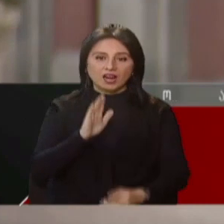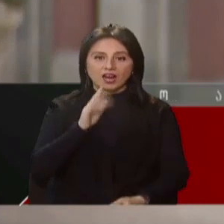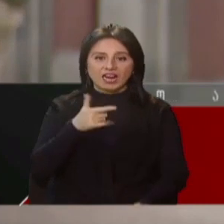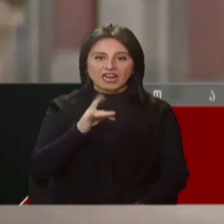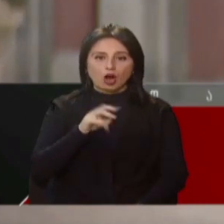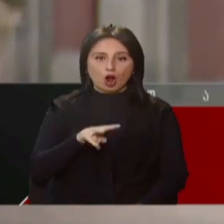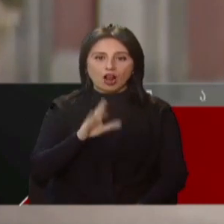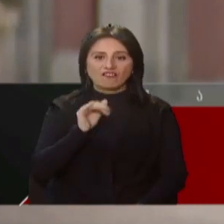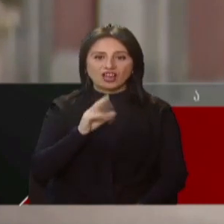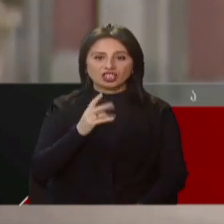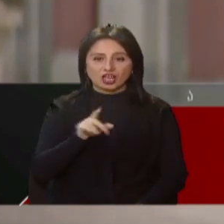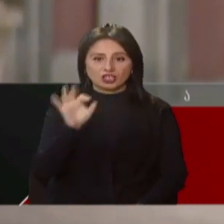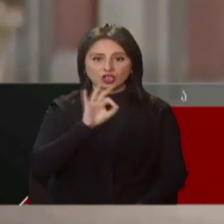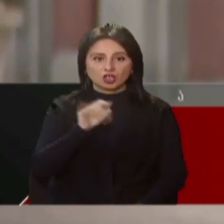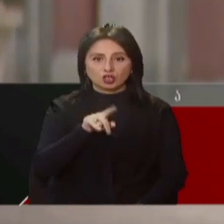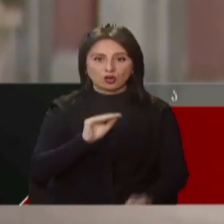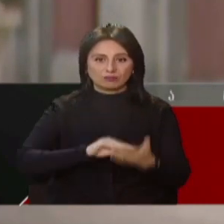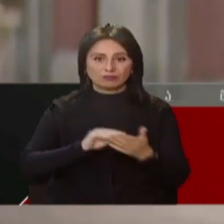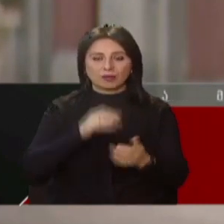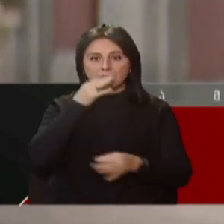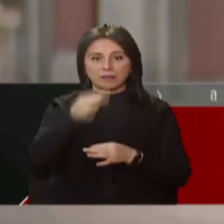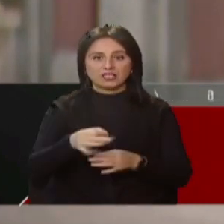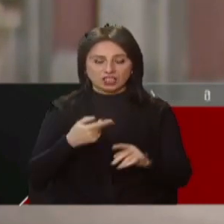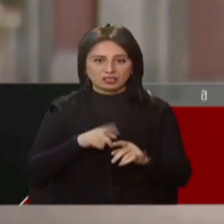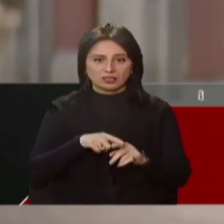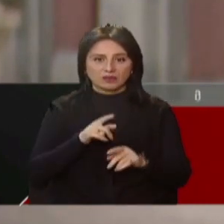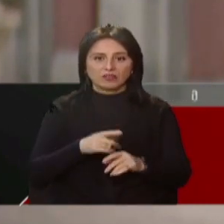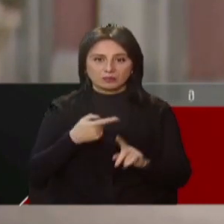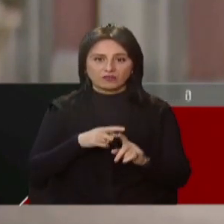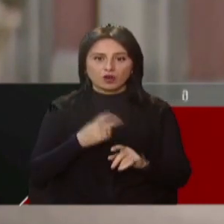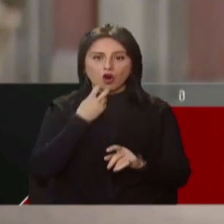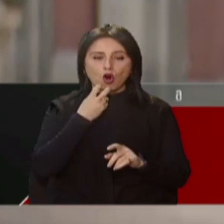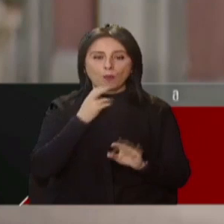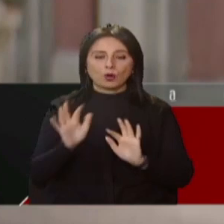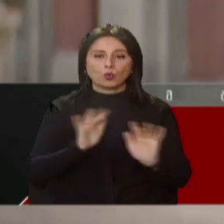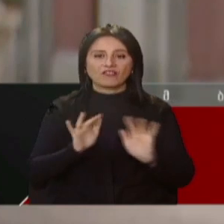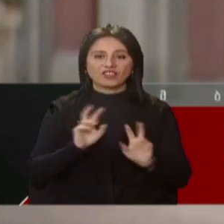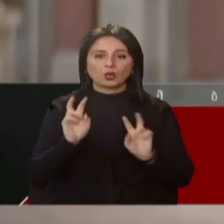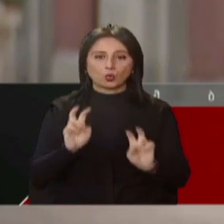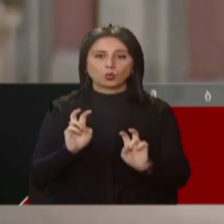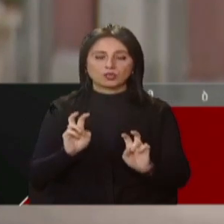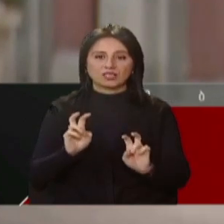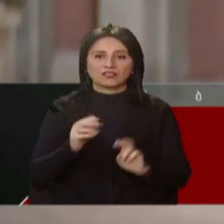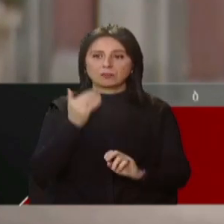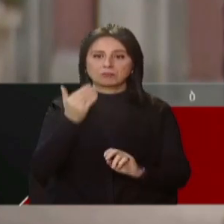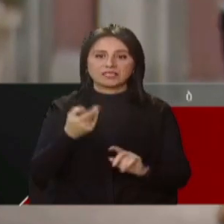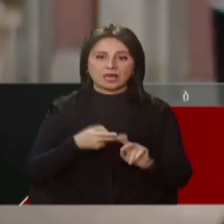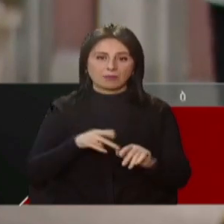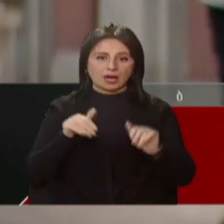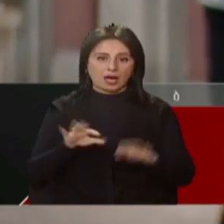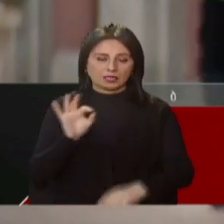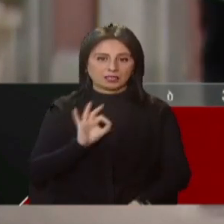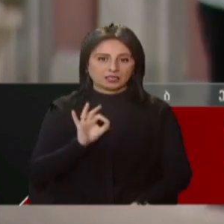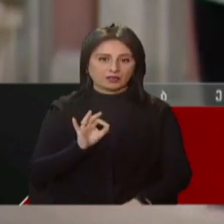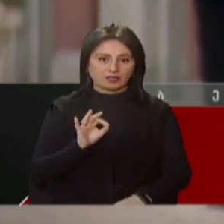ვაშაძე გამოეხმაურა ჩალაძის ამ საჯარო პოსტს და ამ გადაწყვეტილებას და ერთგვარი კომიკური ვითარება უწოდა მის ამ